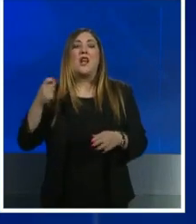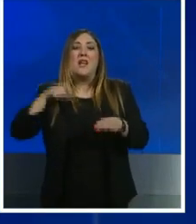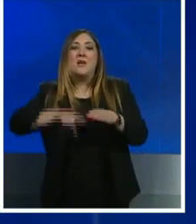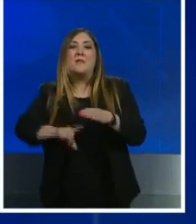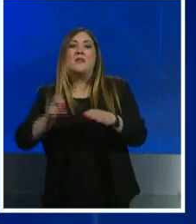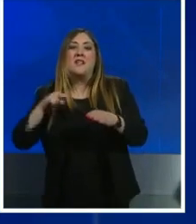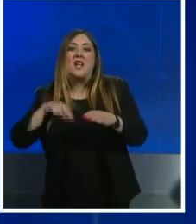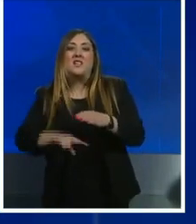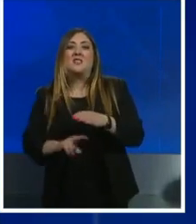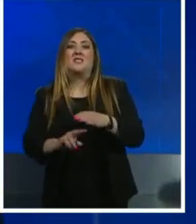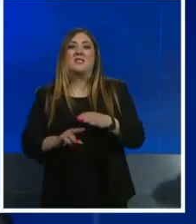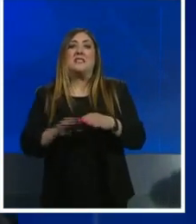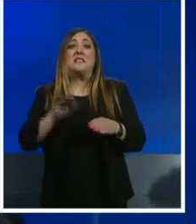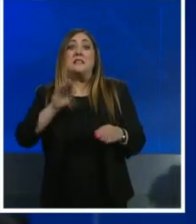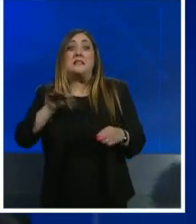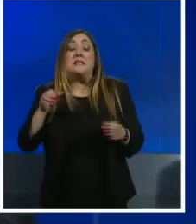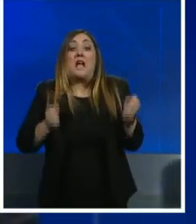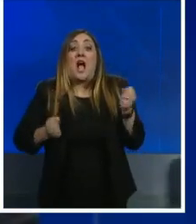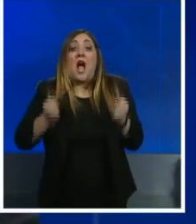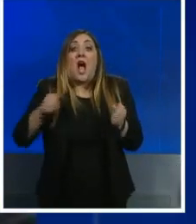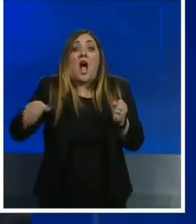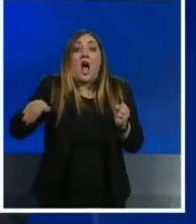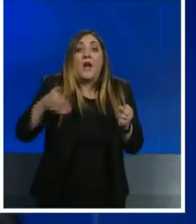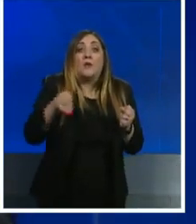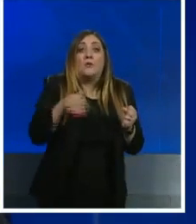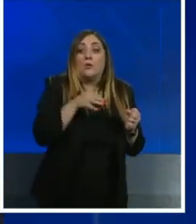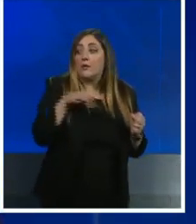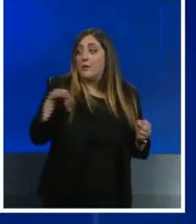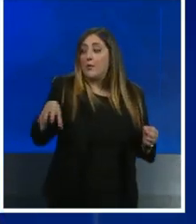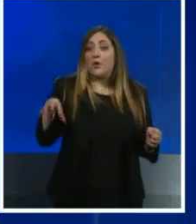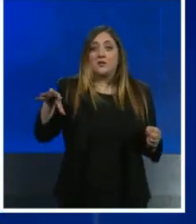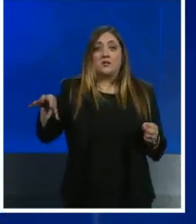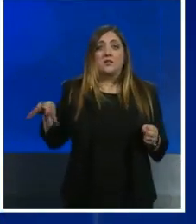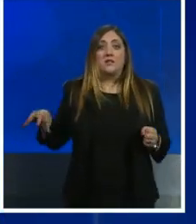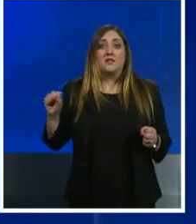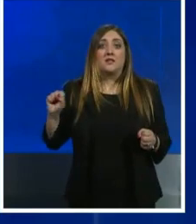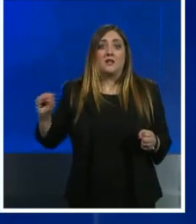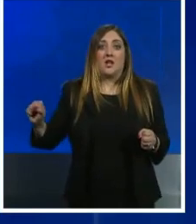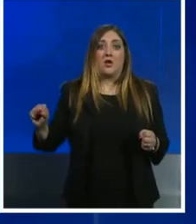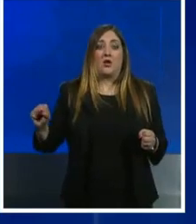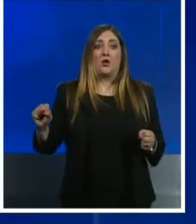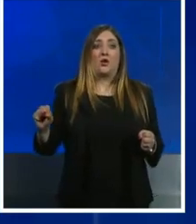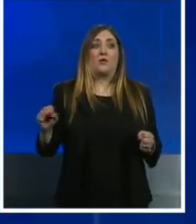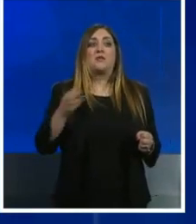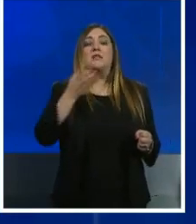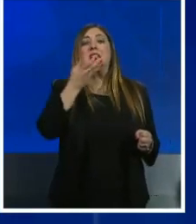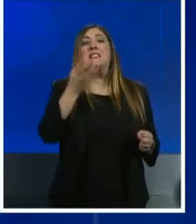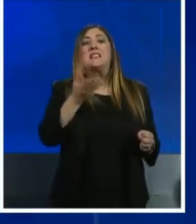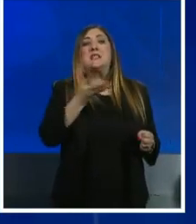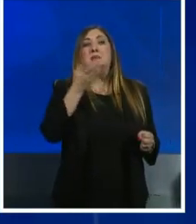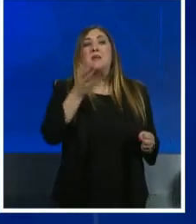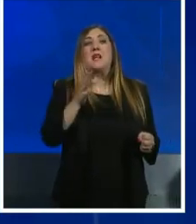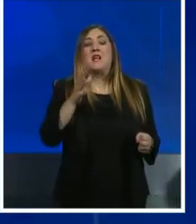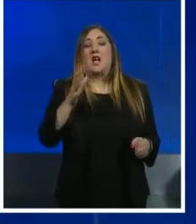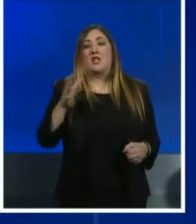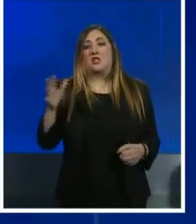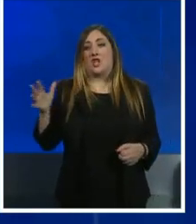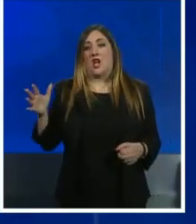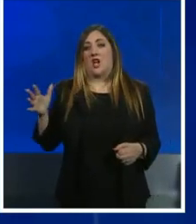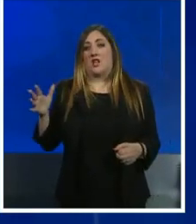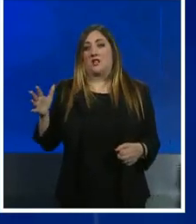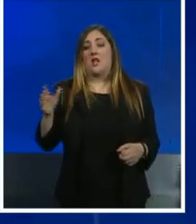Tal-immigrazzjoni tal-persuni li huma maħrubin minn pajjiżhom. U rrid inpoġġi ċar l-ewwel argument qabel kollox